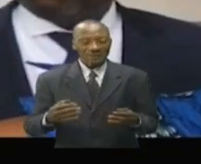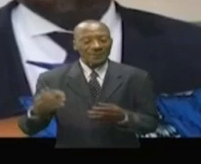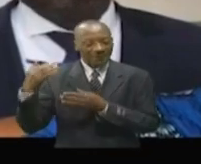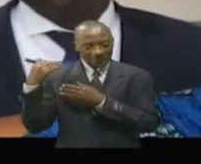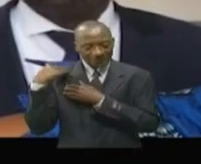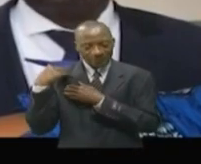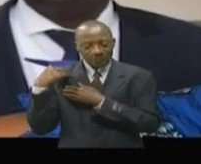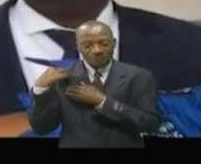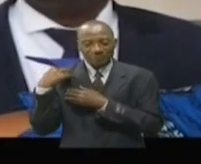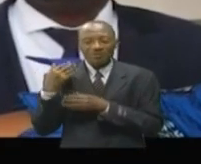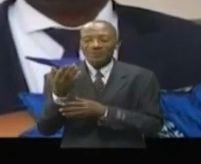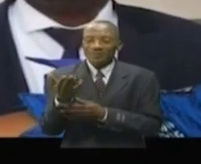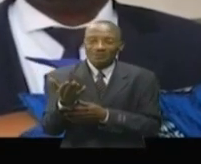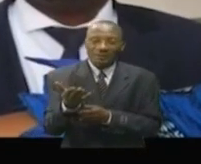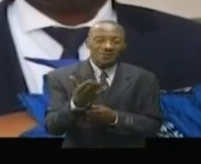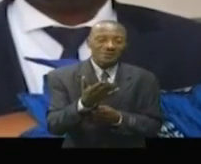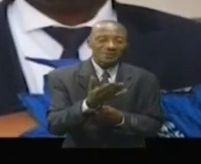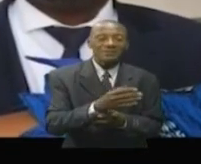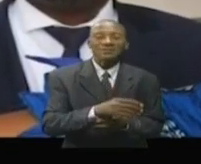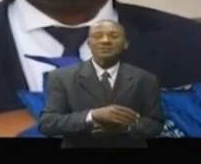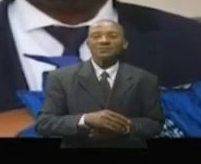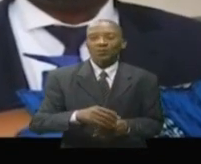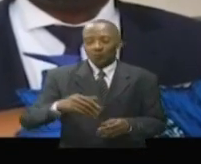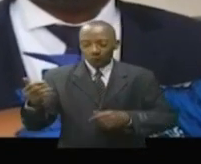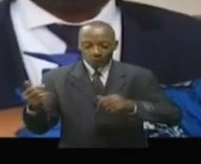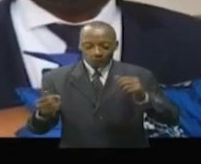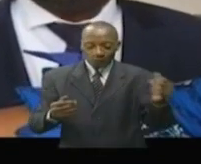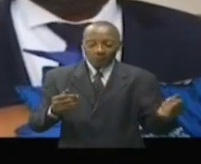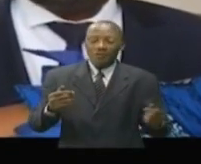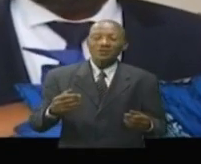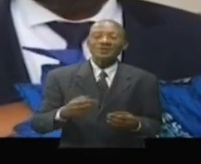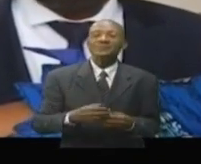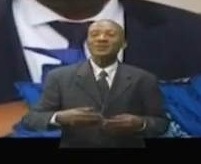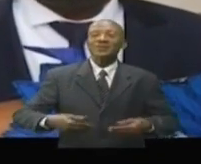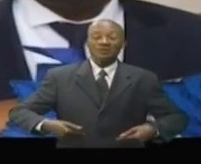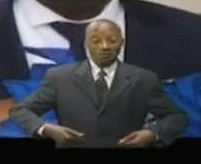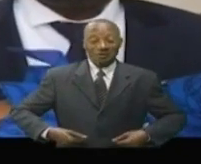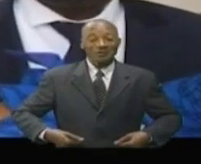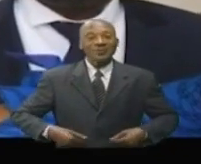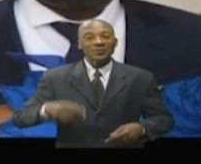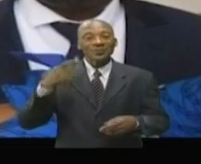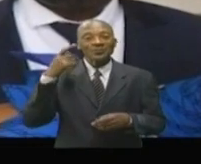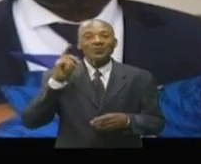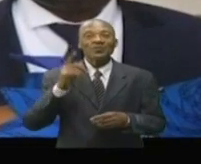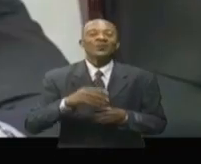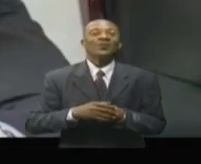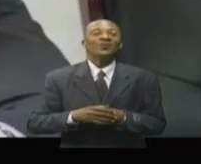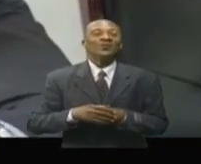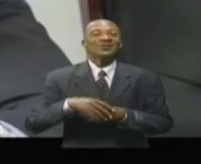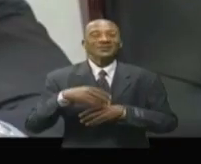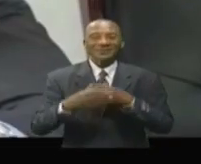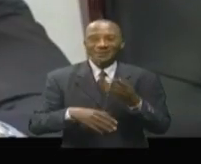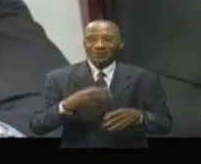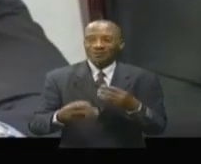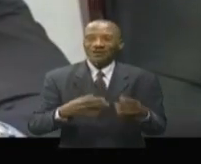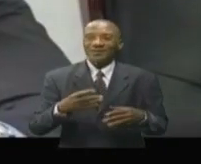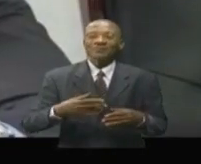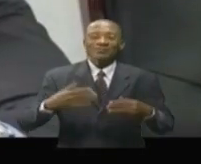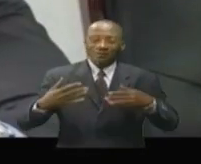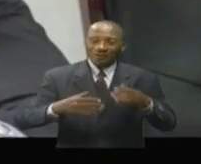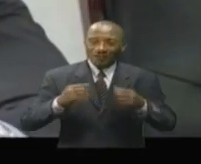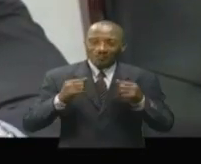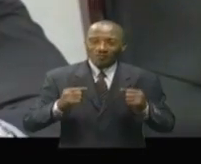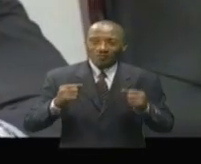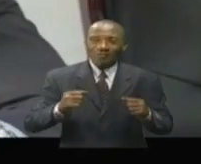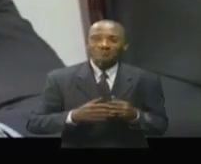que l'homme ANADEC puisse également changer et se mettre en relation directe avec cette nouvelle organisation. Dans la même optique, le